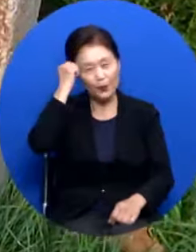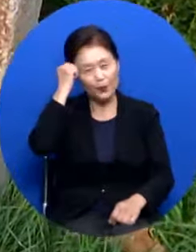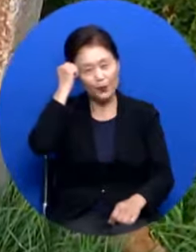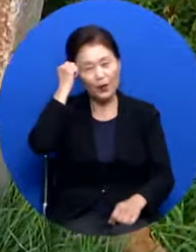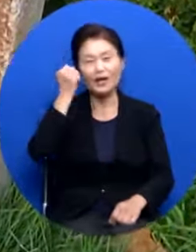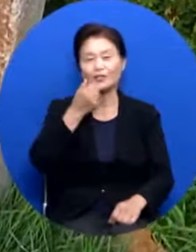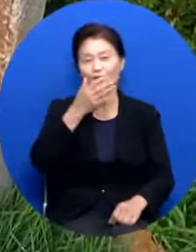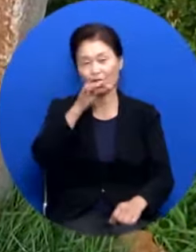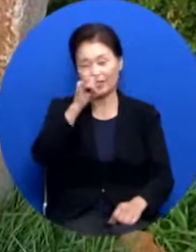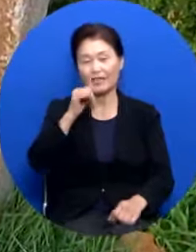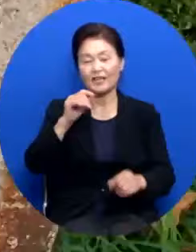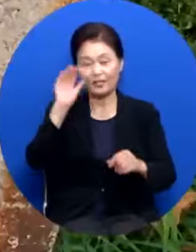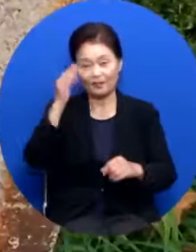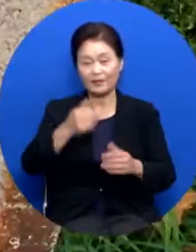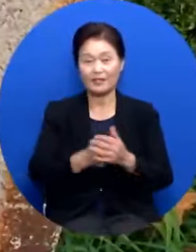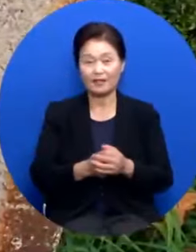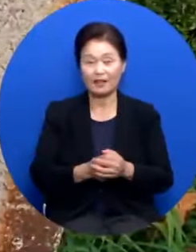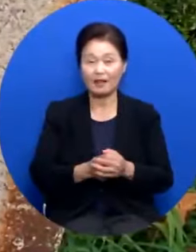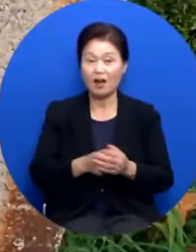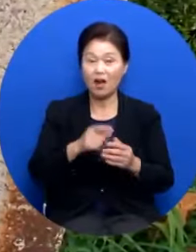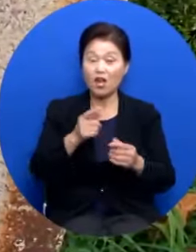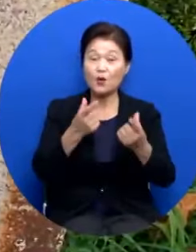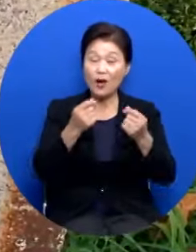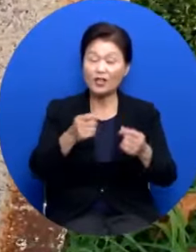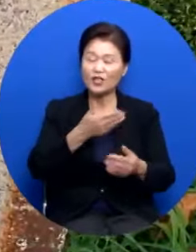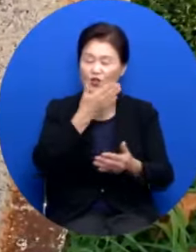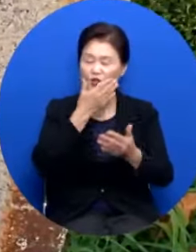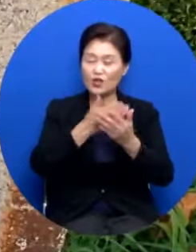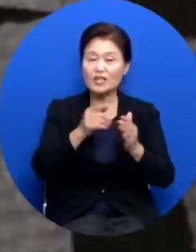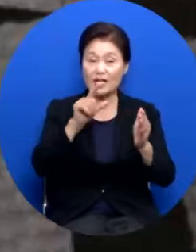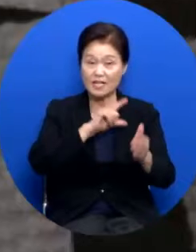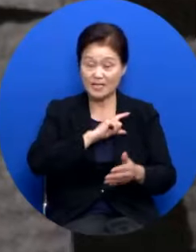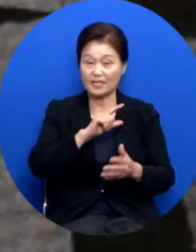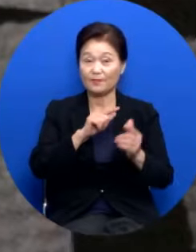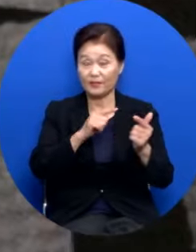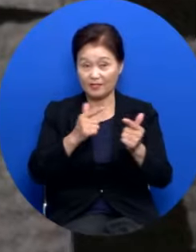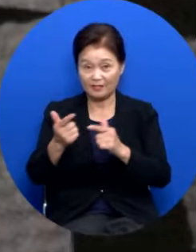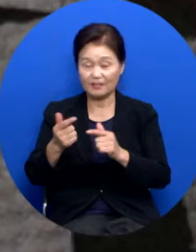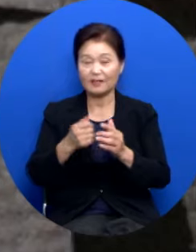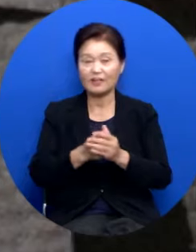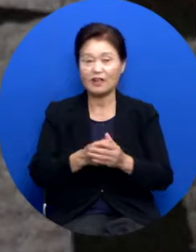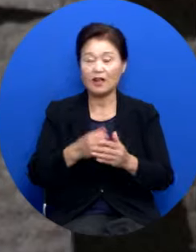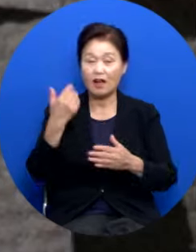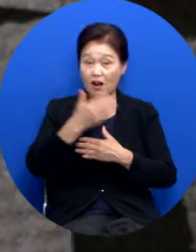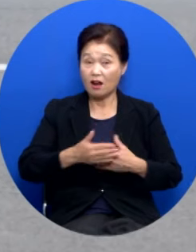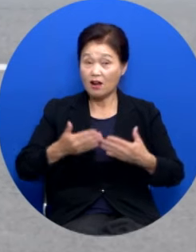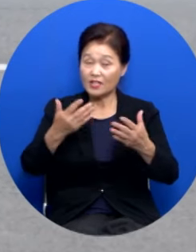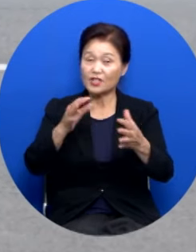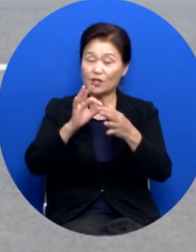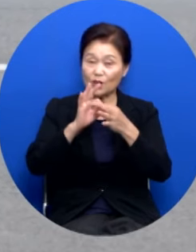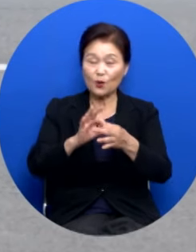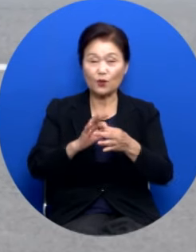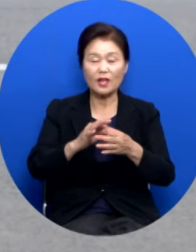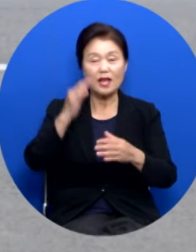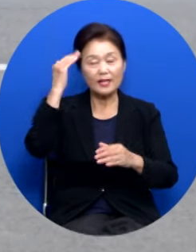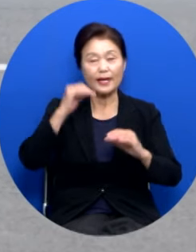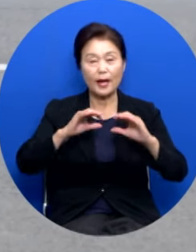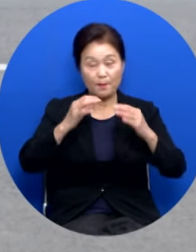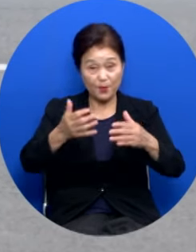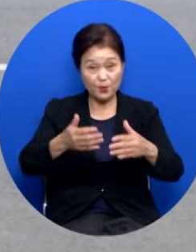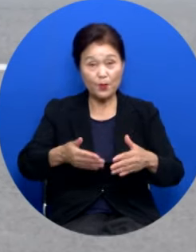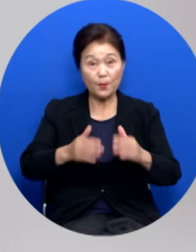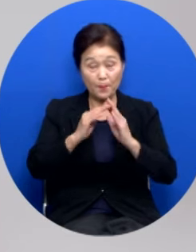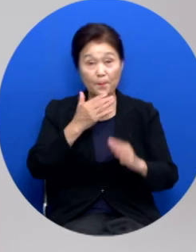어쩌면 평생 한 번 들어보지도 못할 법한 소중한 이름들. 그들의 헌신으로 오늘의 대한민국이 있을 수 있었던